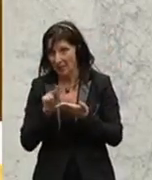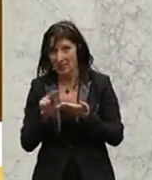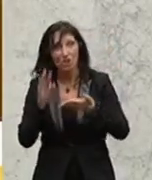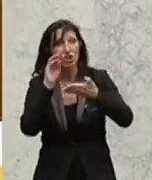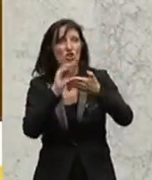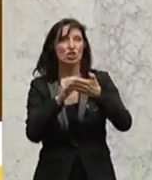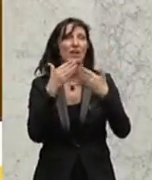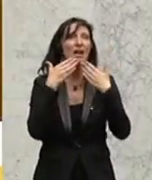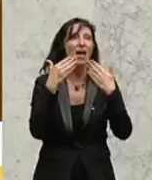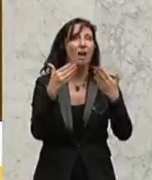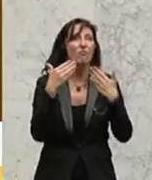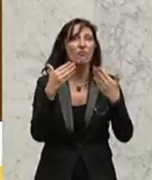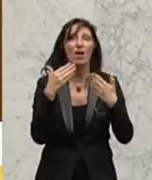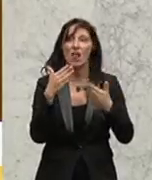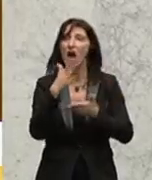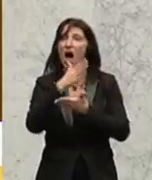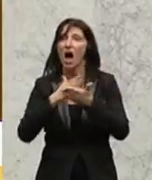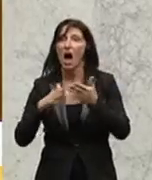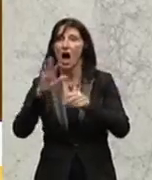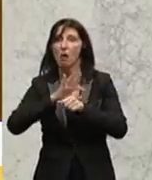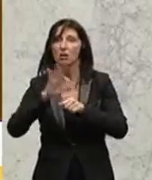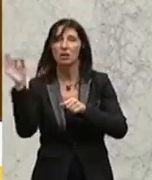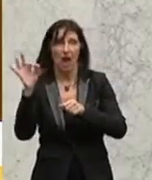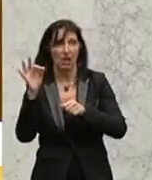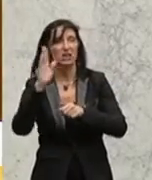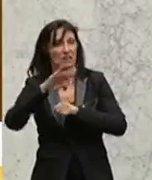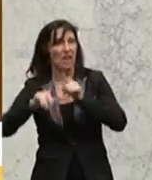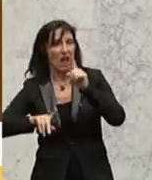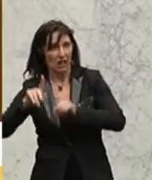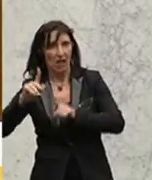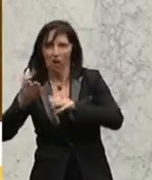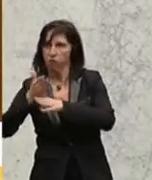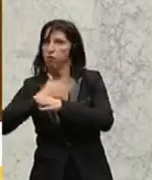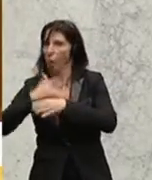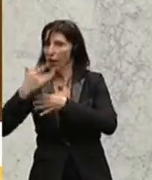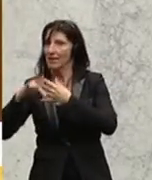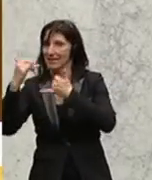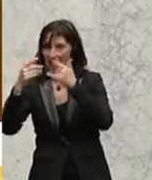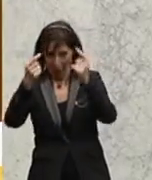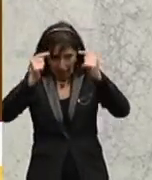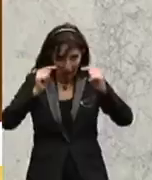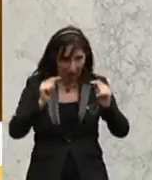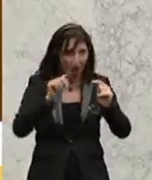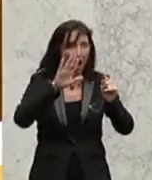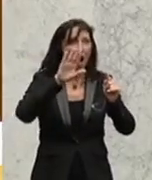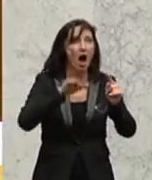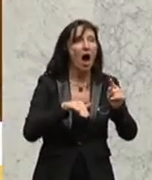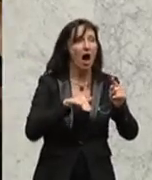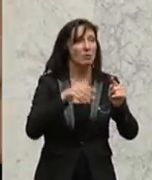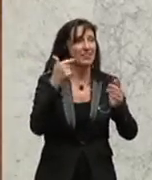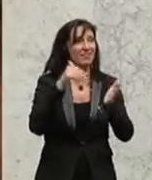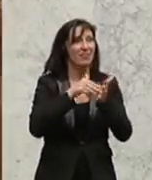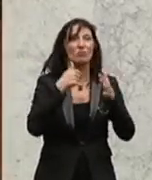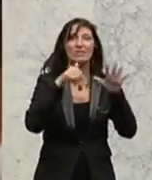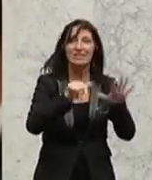Empfehlung zum halbtägigen Besuch im vorletzten Kindergartenjahr, aber dann steht darunter in der nächsten Zeile, ab dem Kindergartenjahr